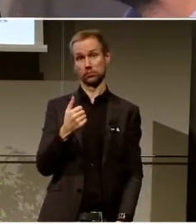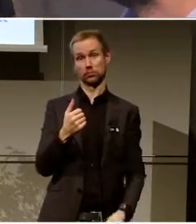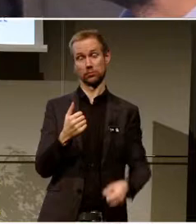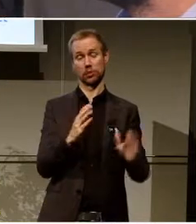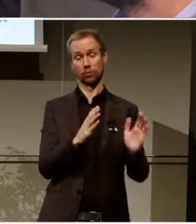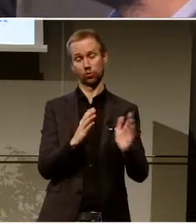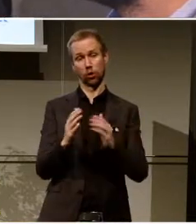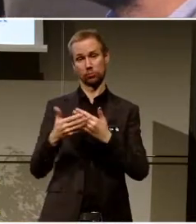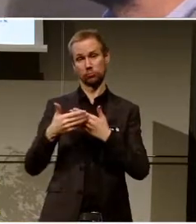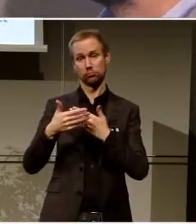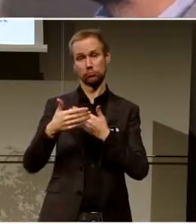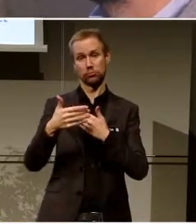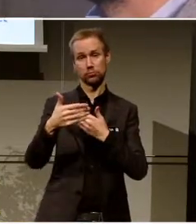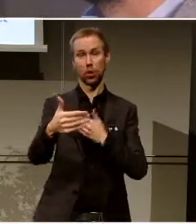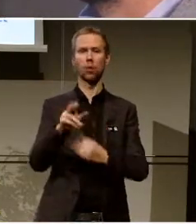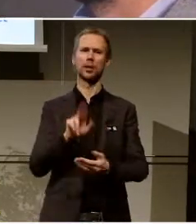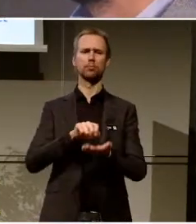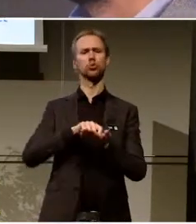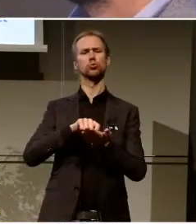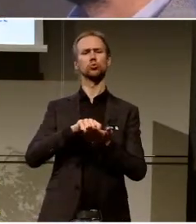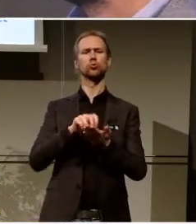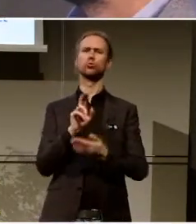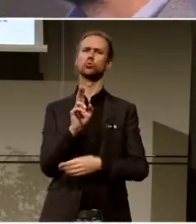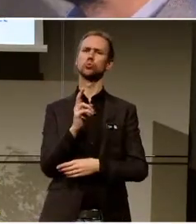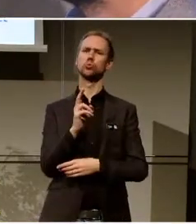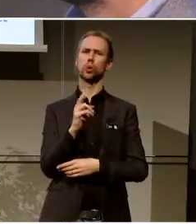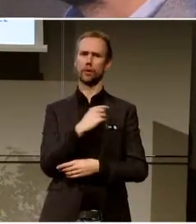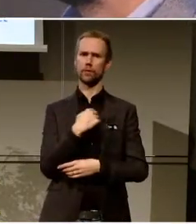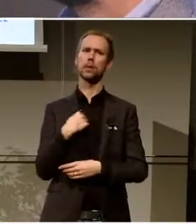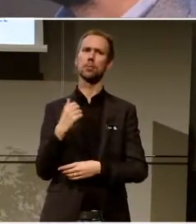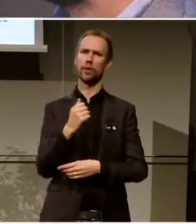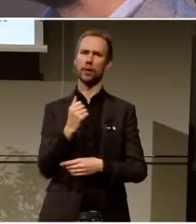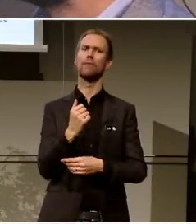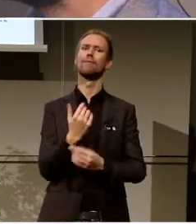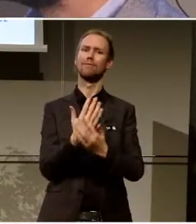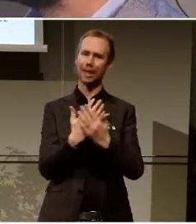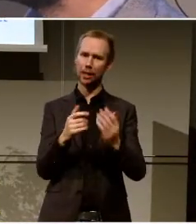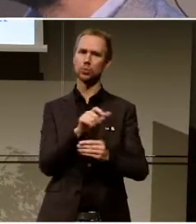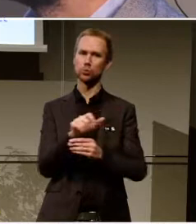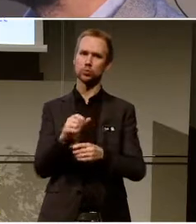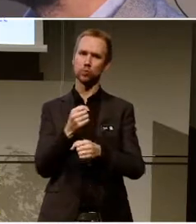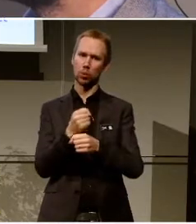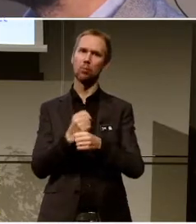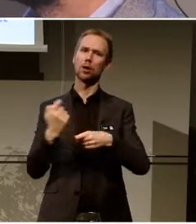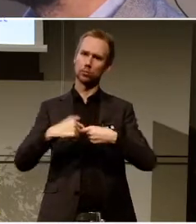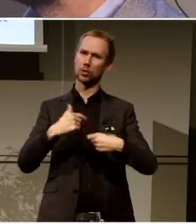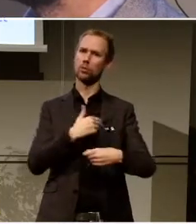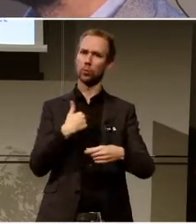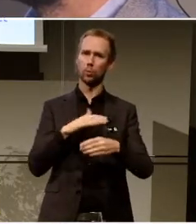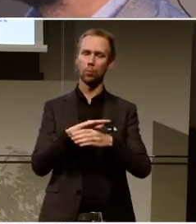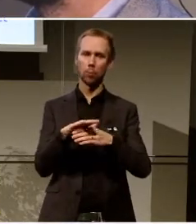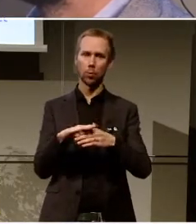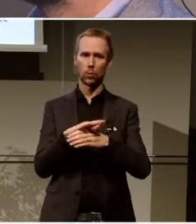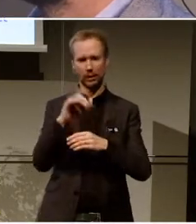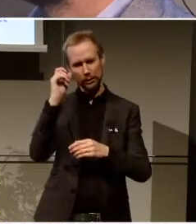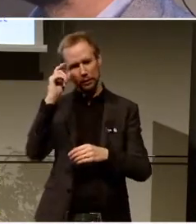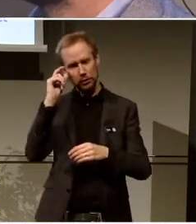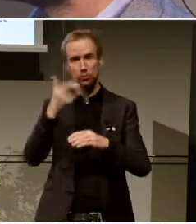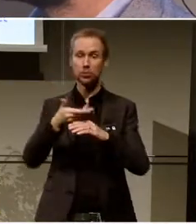snarare att prognoserna visar att vi behöver bli ännu fler som jobbar med de här frågorna. Så att det här